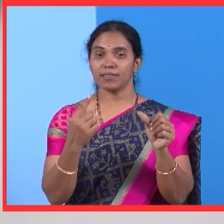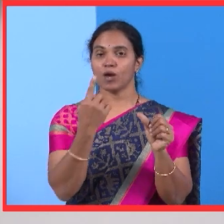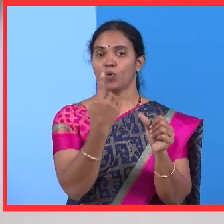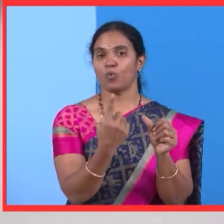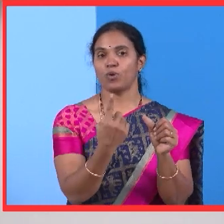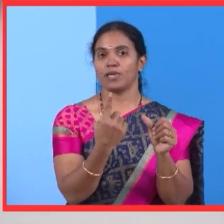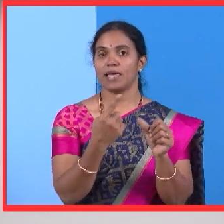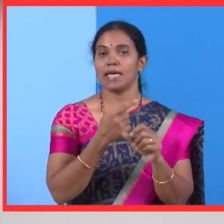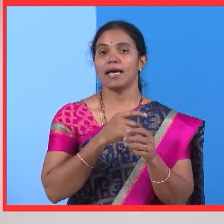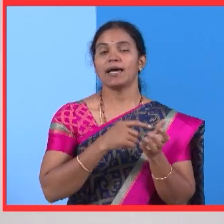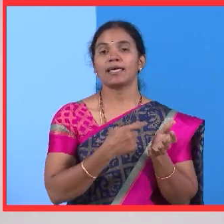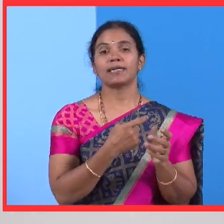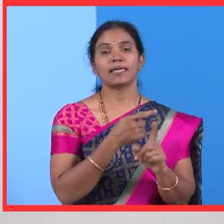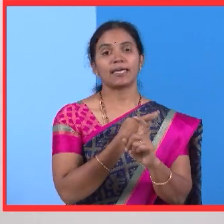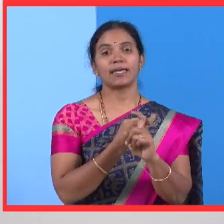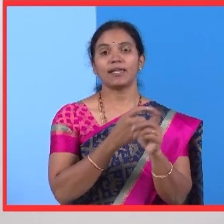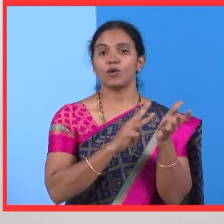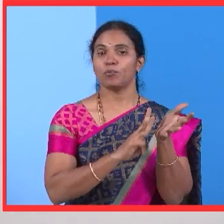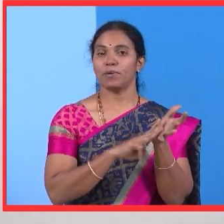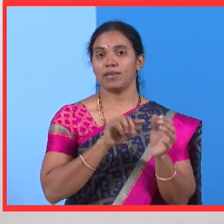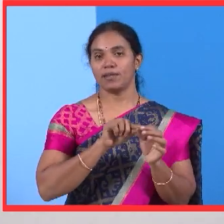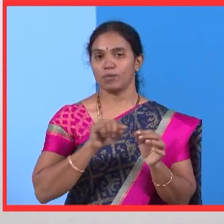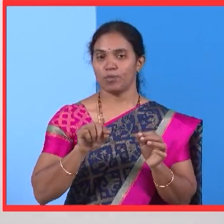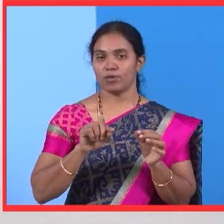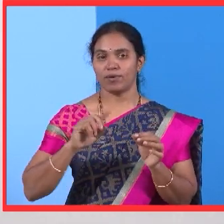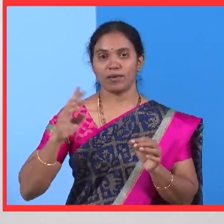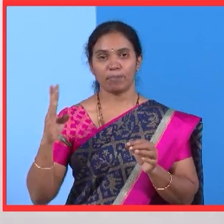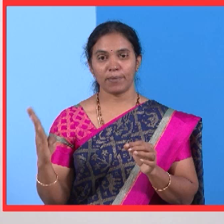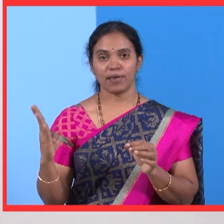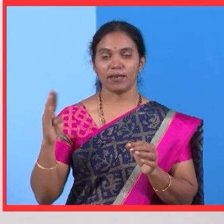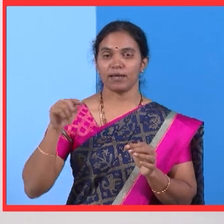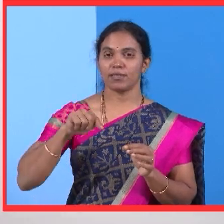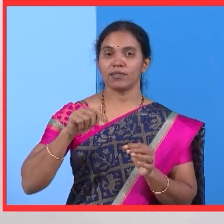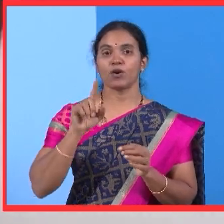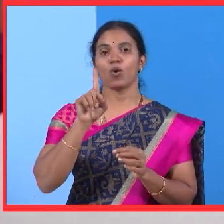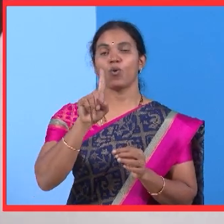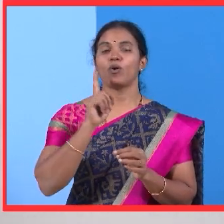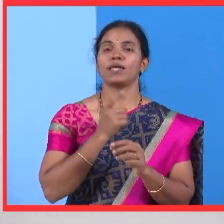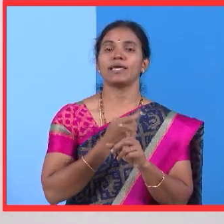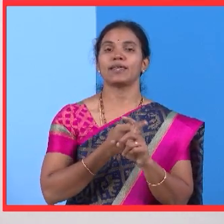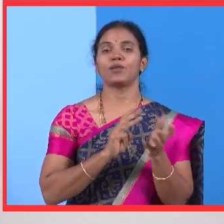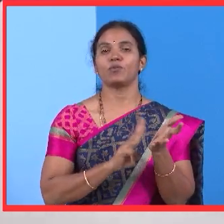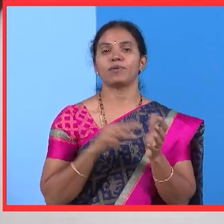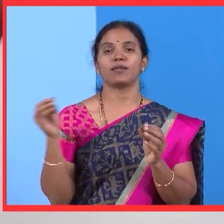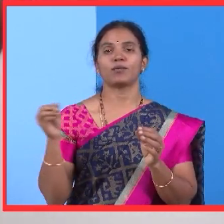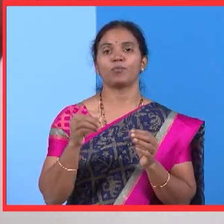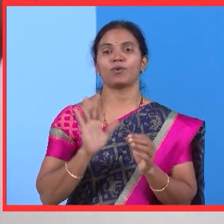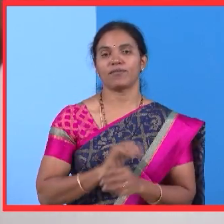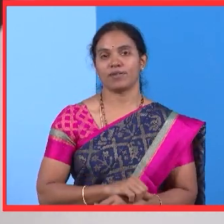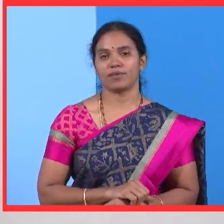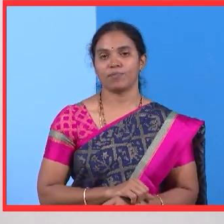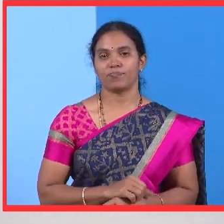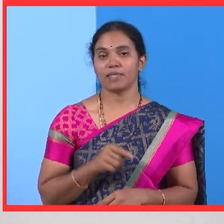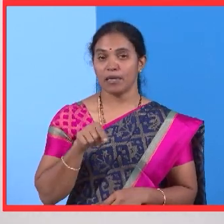இடப்பக்கம் 1 கிலோமீட்டர் வரணும், வந்தால் மிட் பாயிண்ட். ஓகேயா, இதை எப்படி கணக்கிடலான்னு சொல்கிறேன். அதாவது இதை